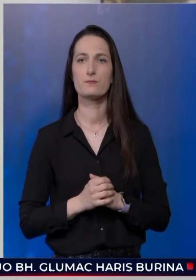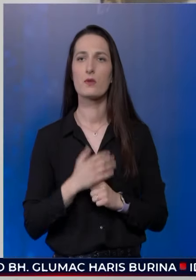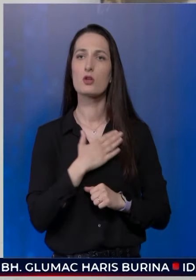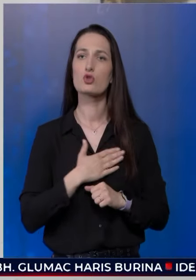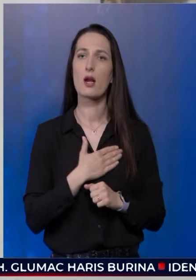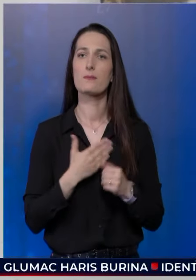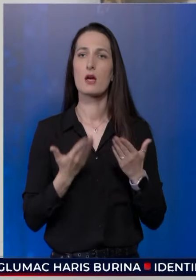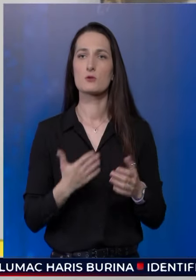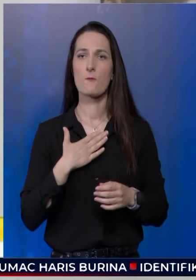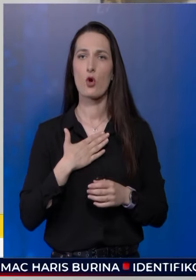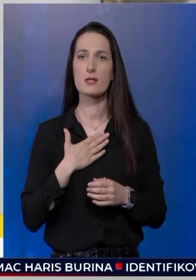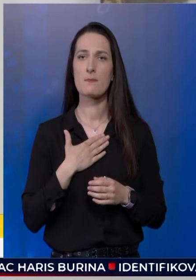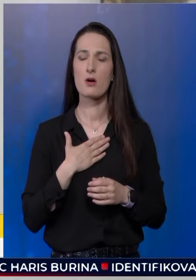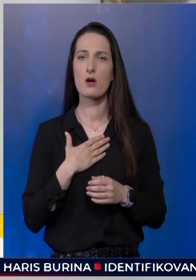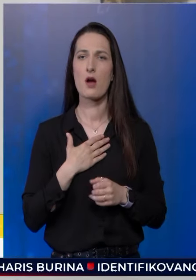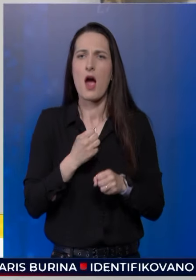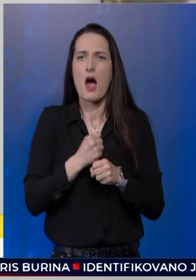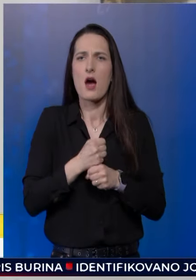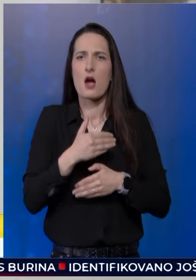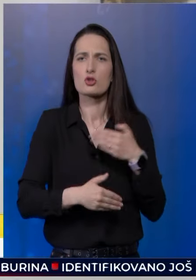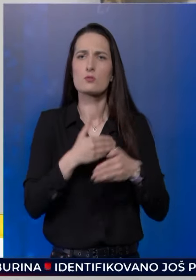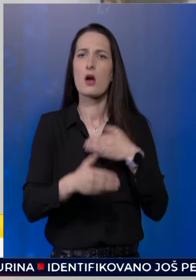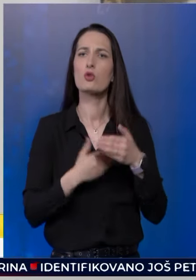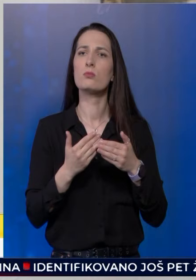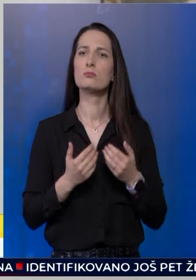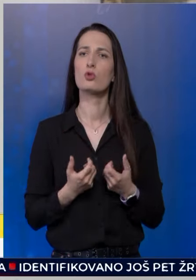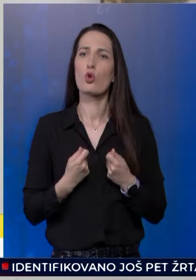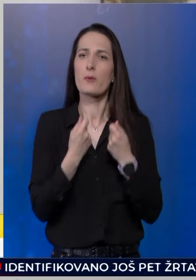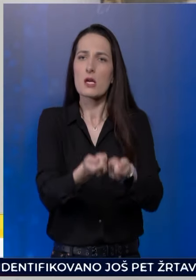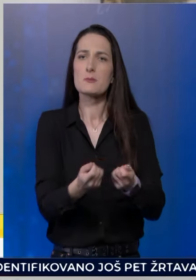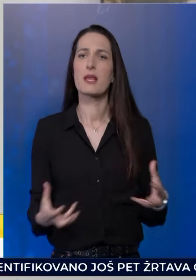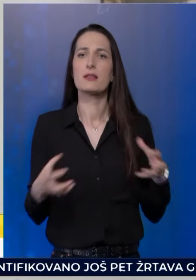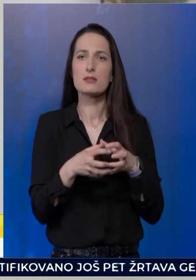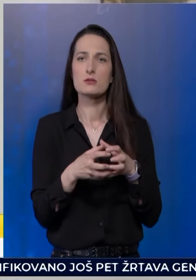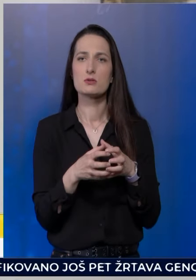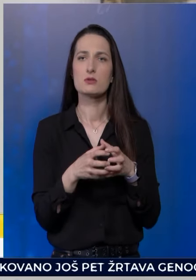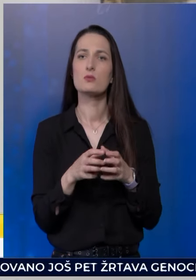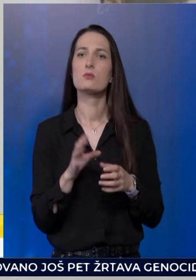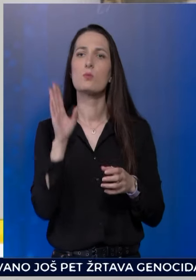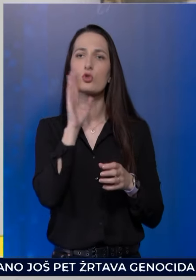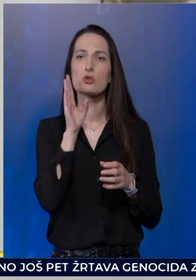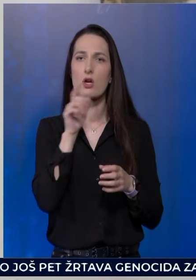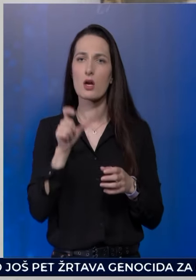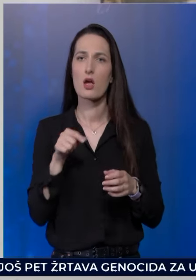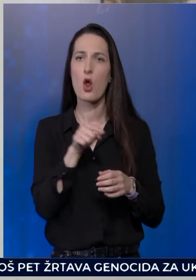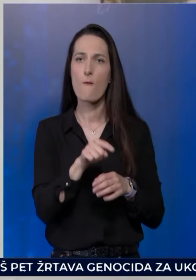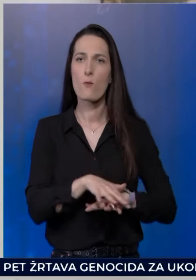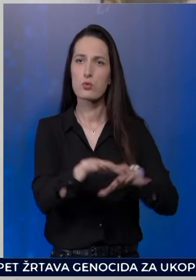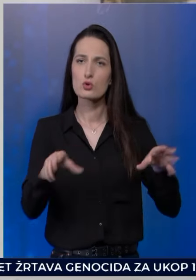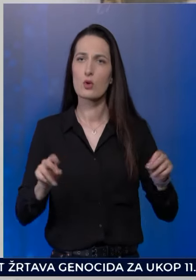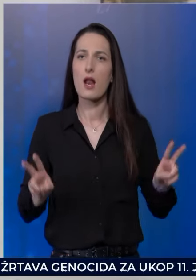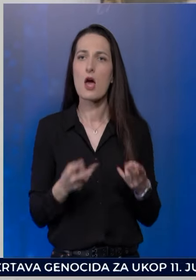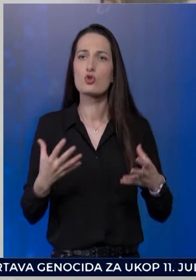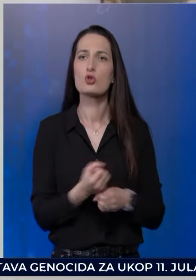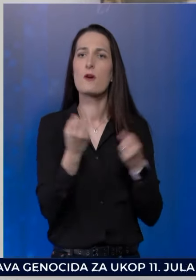da svojim angažmanom doprinesem jedinstvu Bošnjaka na ovom prostoru, da lakše ostvare